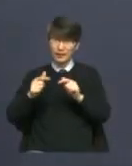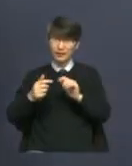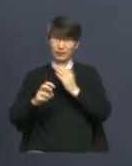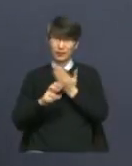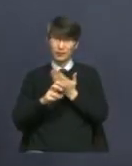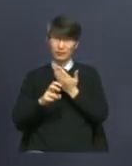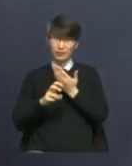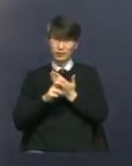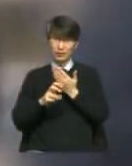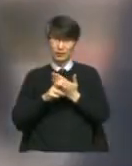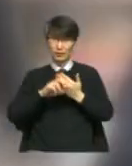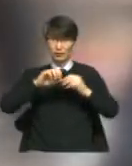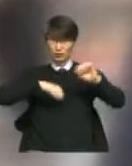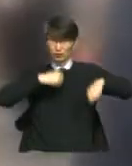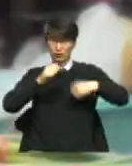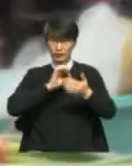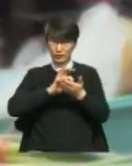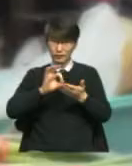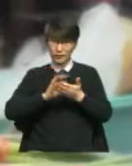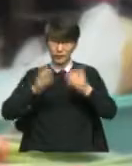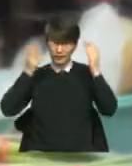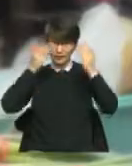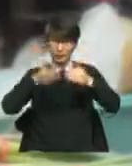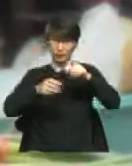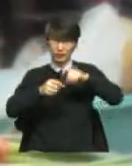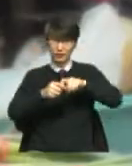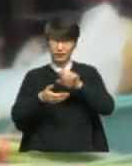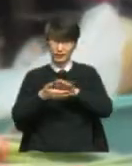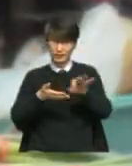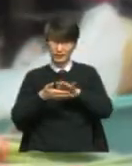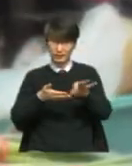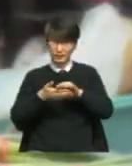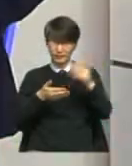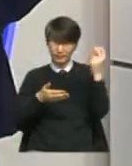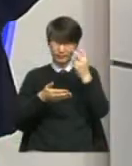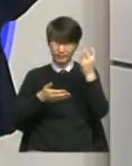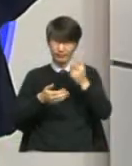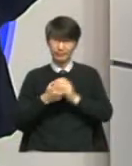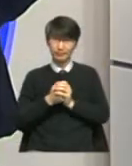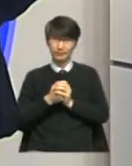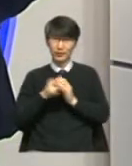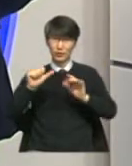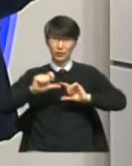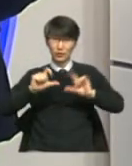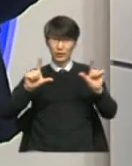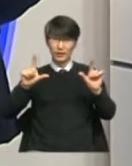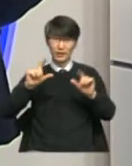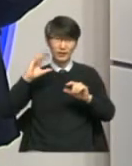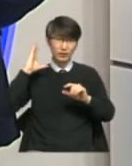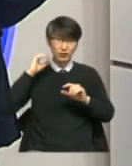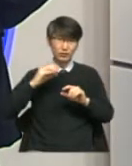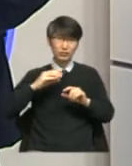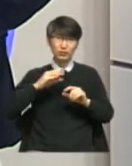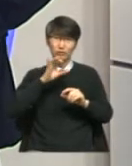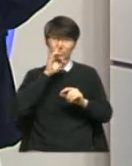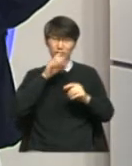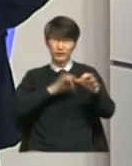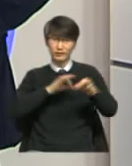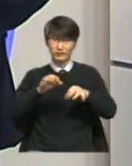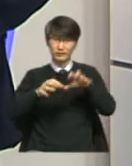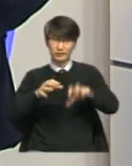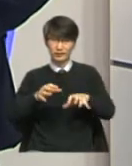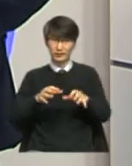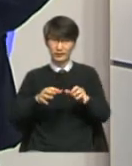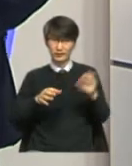금지된 야생동물이 유통되는지 집중적으로 살필 계획입니다. 5일 영등포 대림중앙시장에서